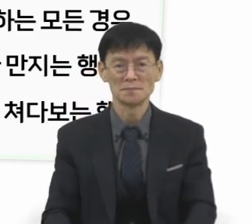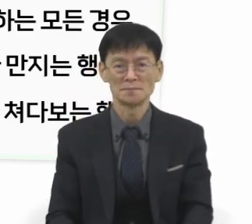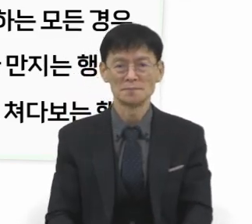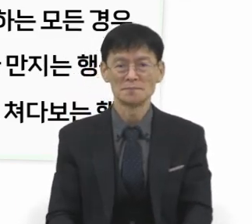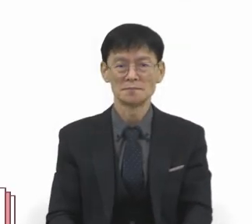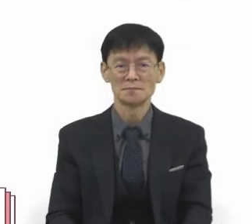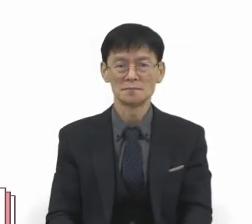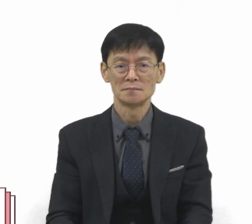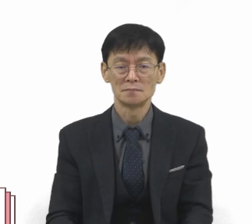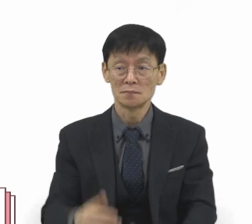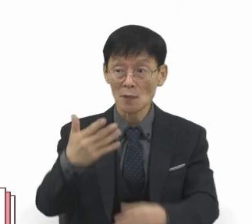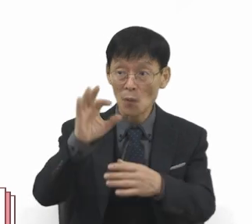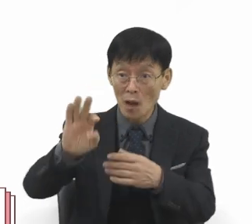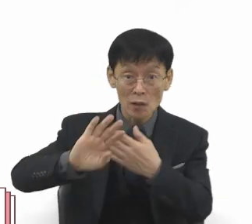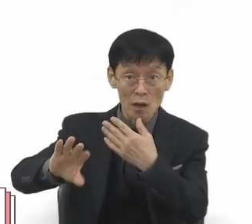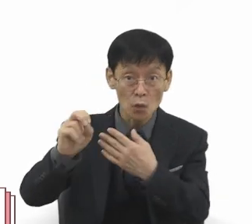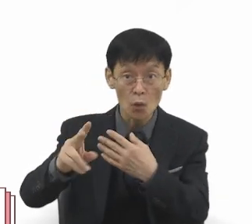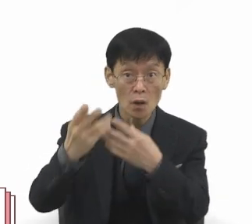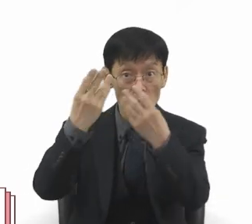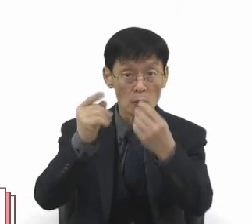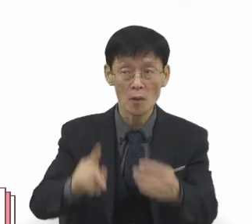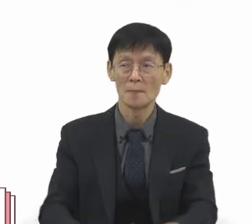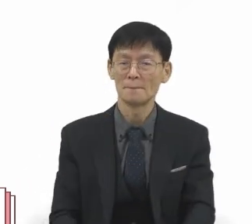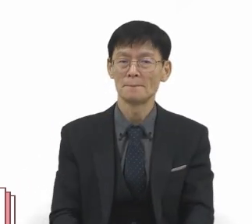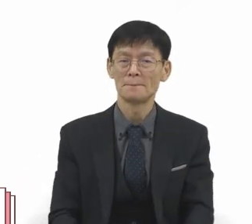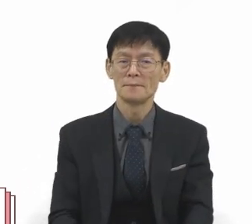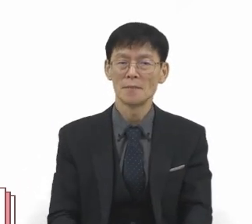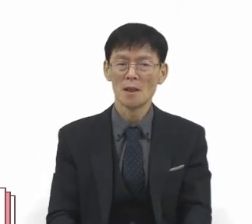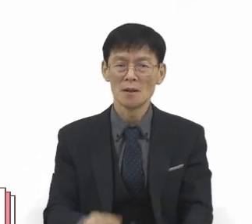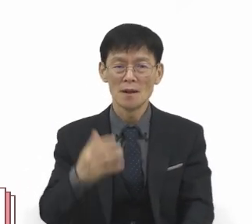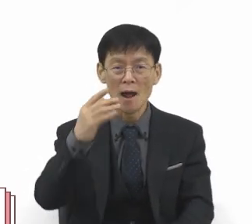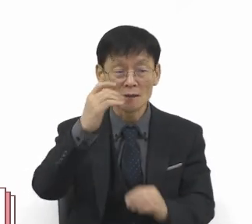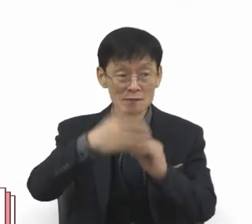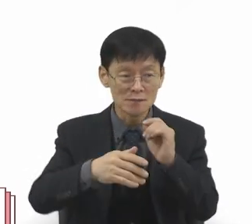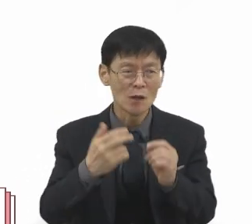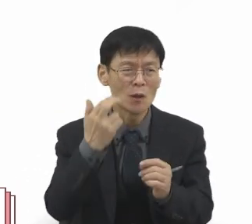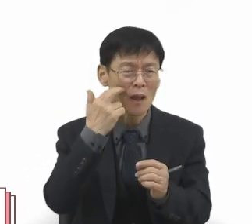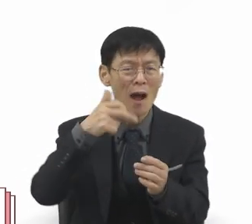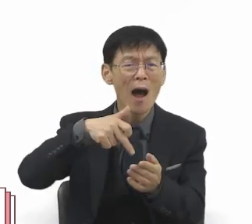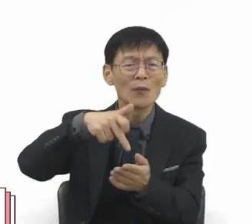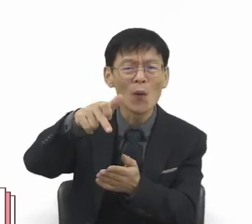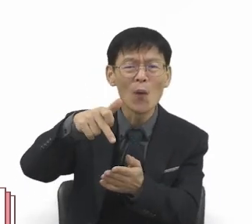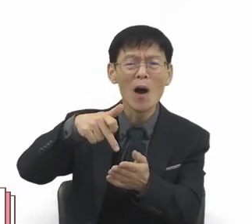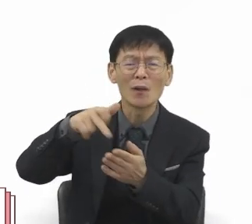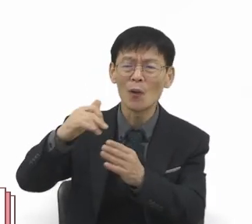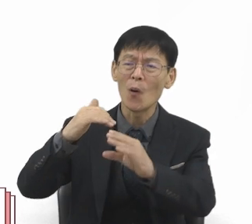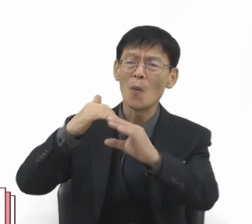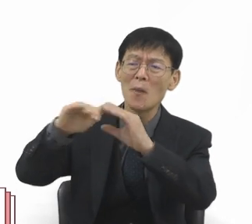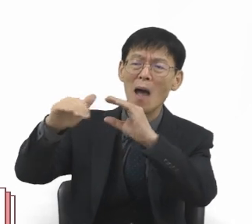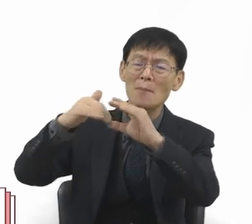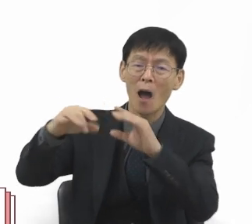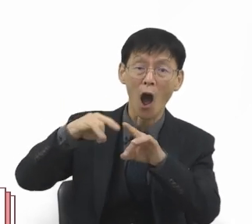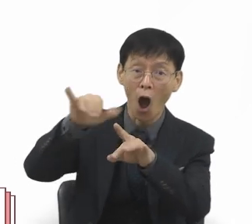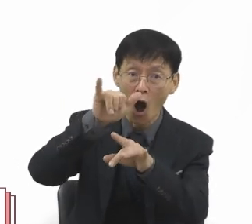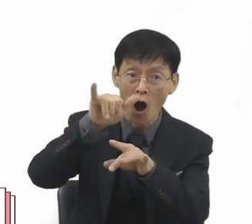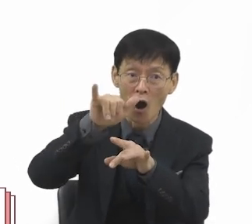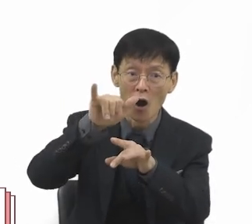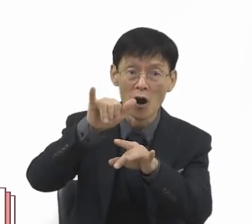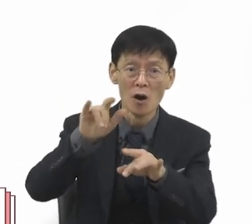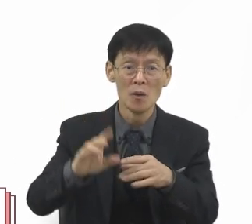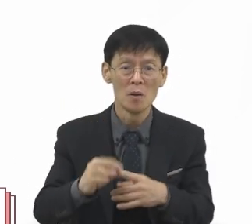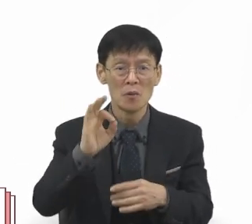해당됩니다. 영상에 나오는 사례 말고도 음란한 사진이나 농담을 카톡 메신저로 보내기도